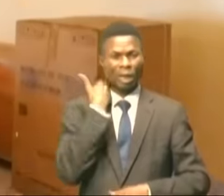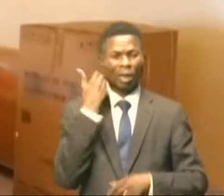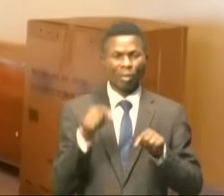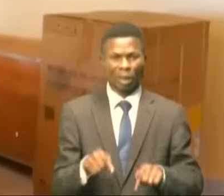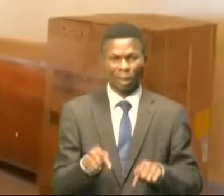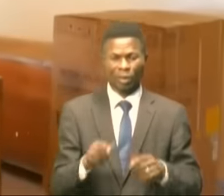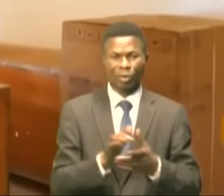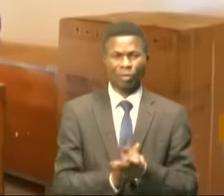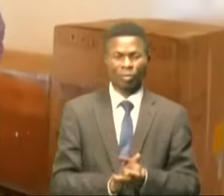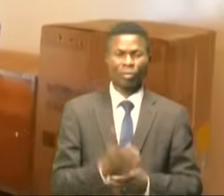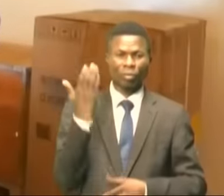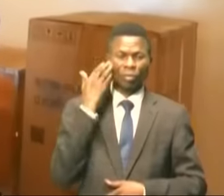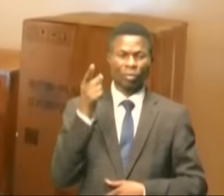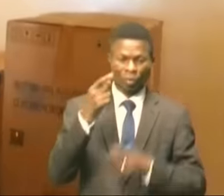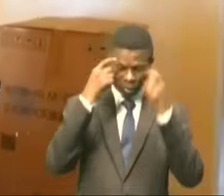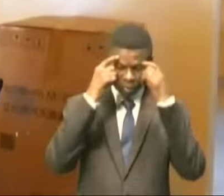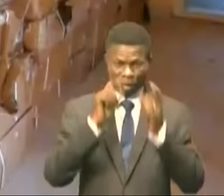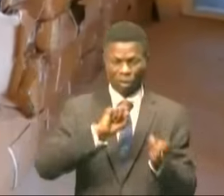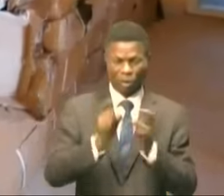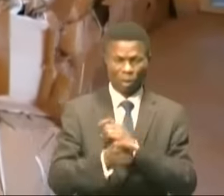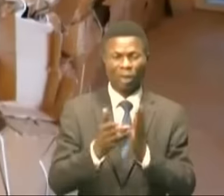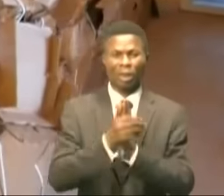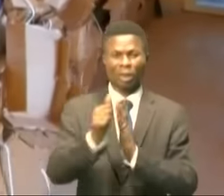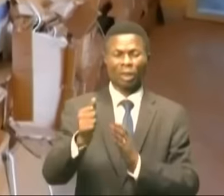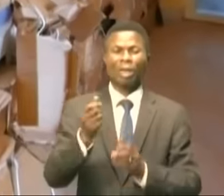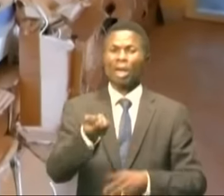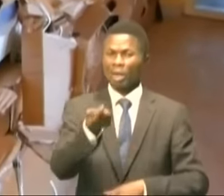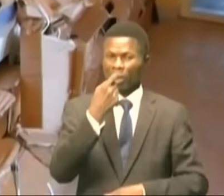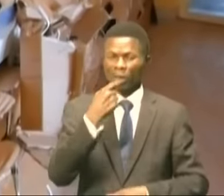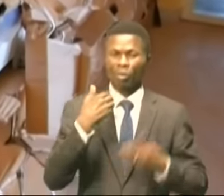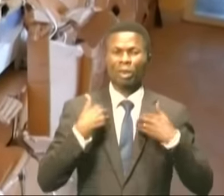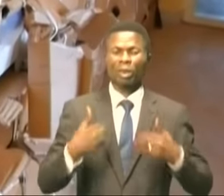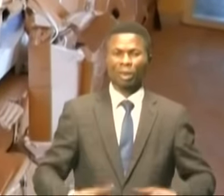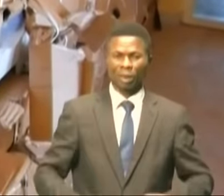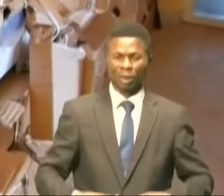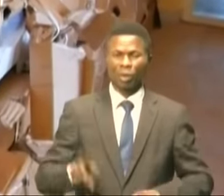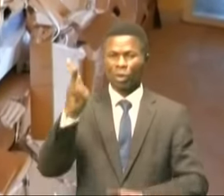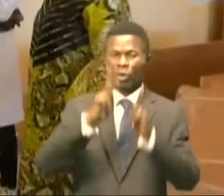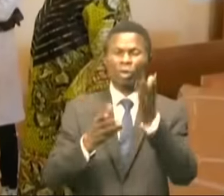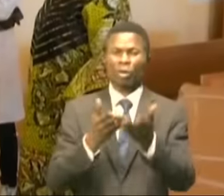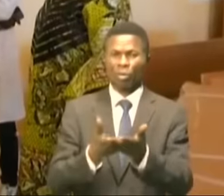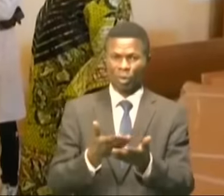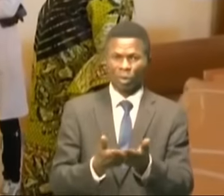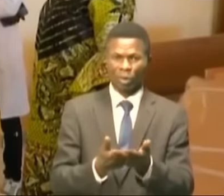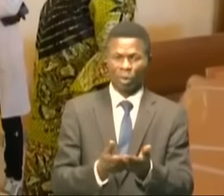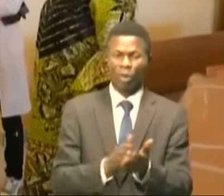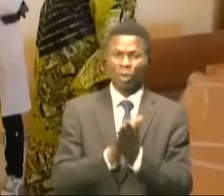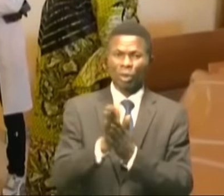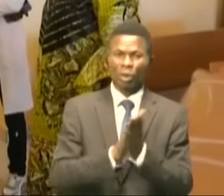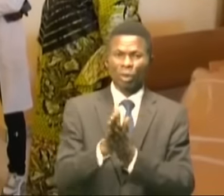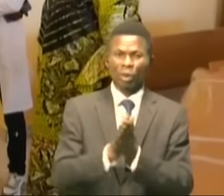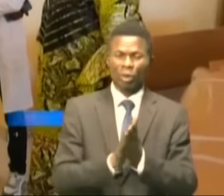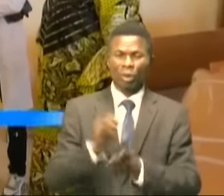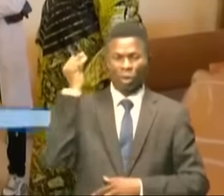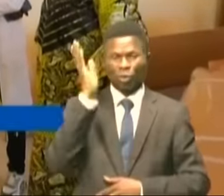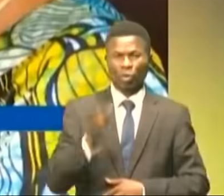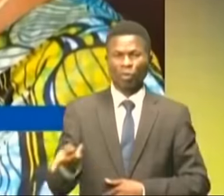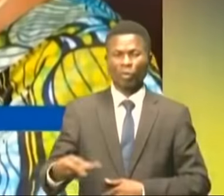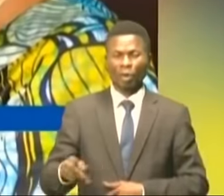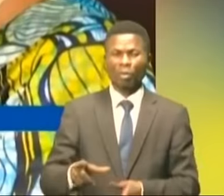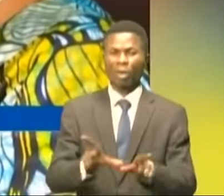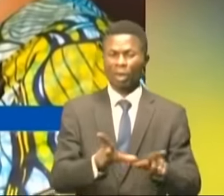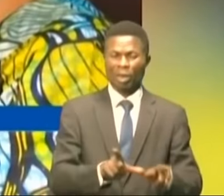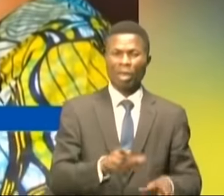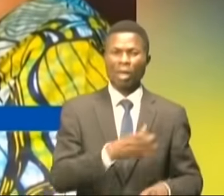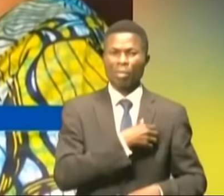Betty Kiendo tient à l'amélioration de la qualité des soins de santé de ses administrés. Souhait de la gouverneure du Lualaba, Fifi